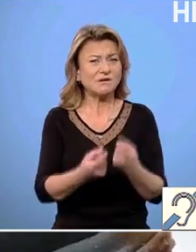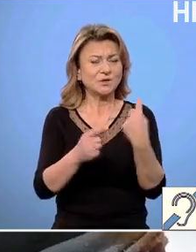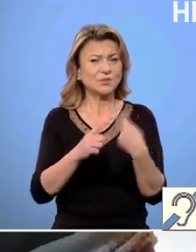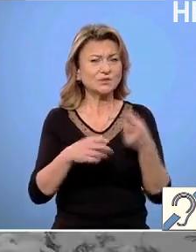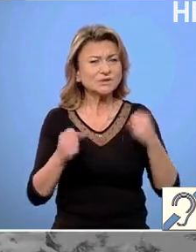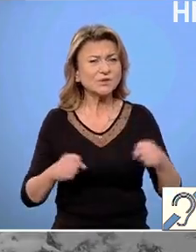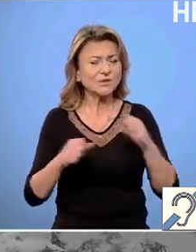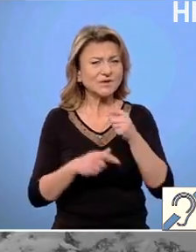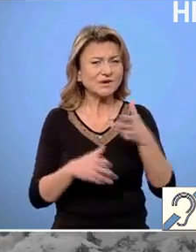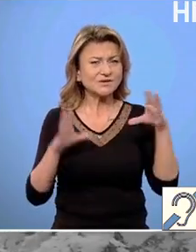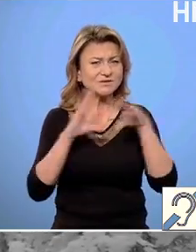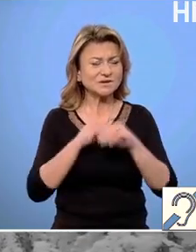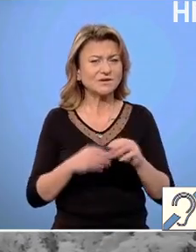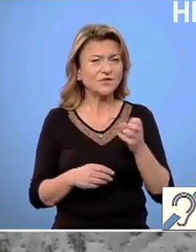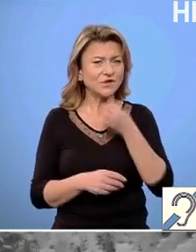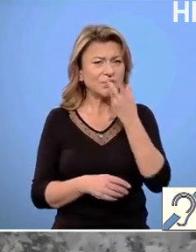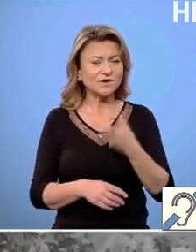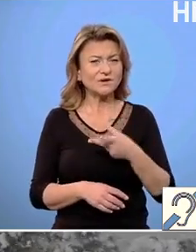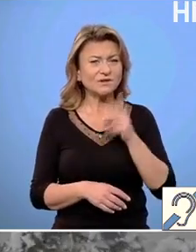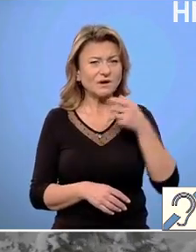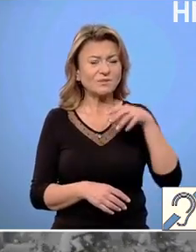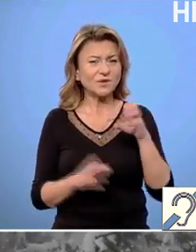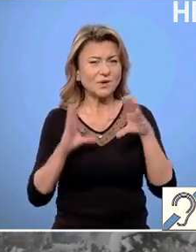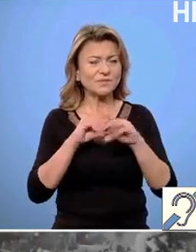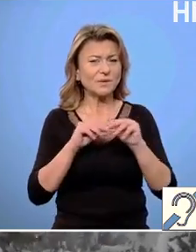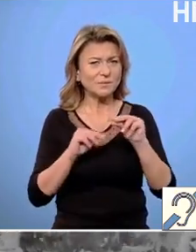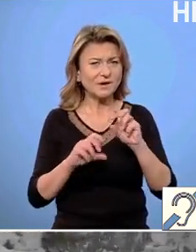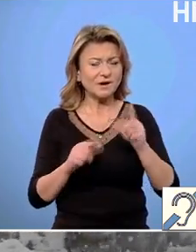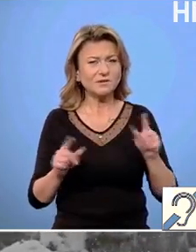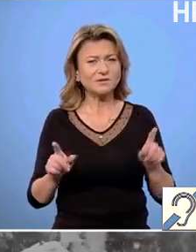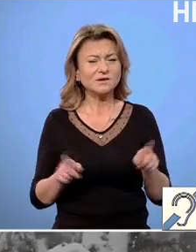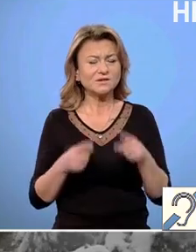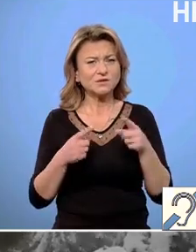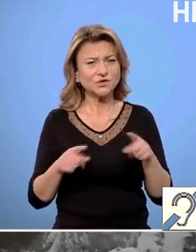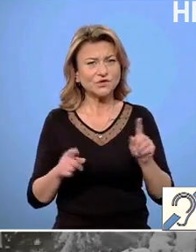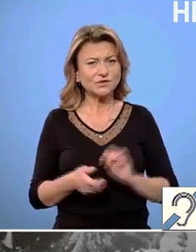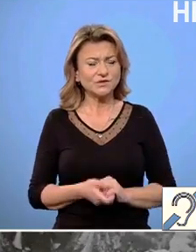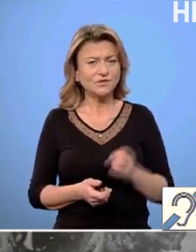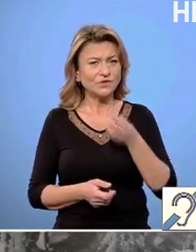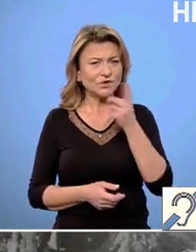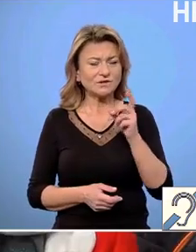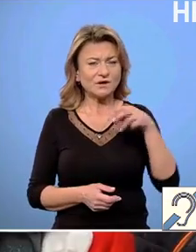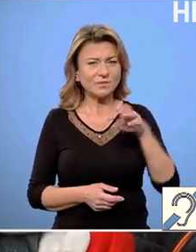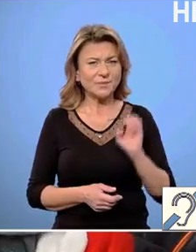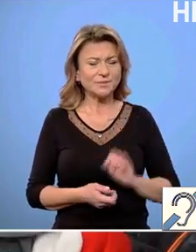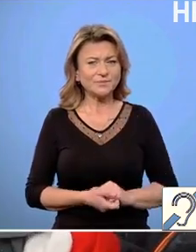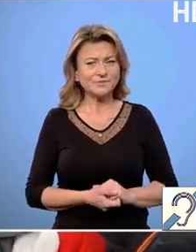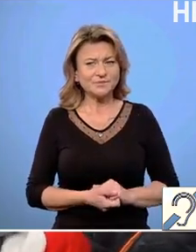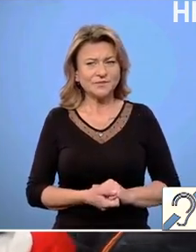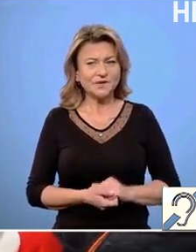fiecare seară. Florile d'albe, noaptea pe la cântători, florile